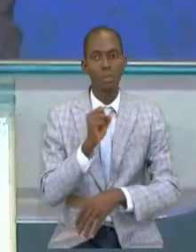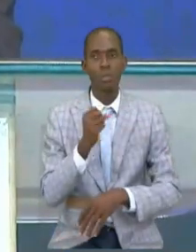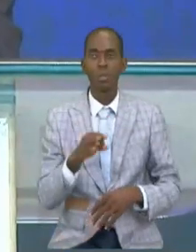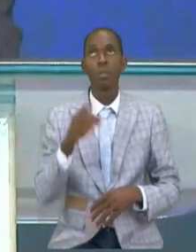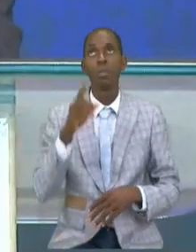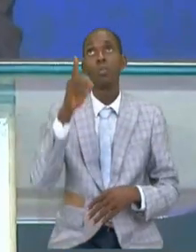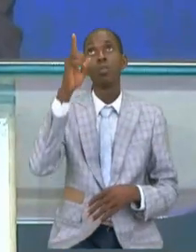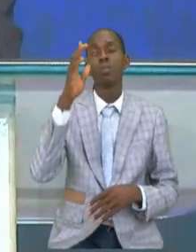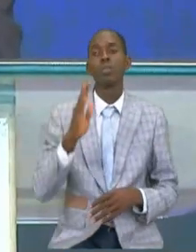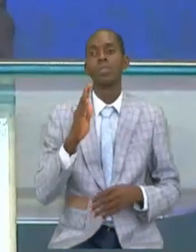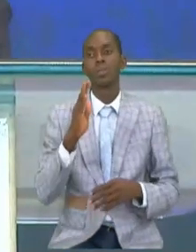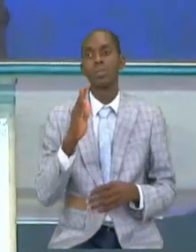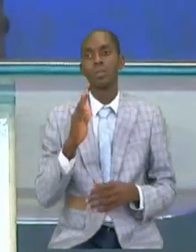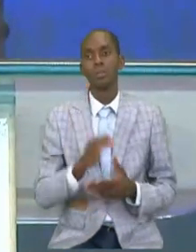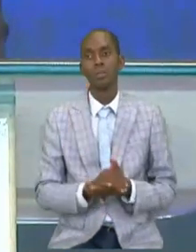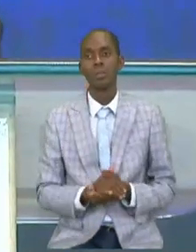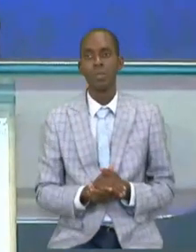Dieu.